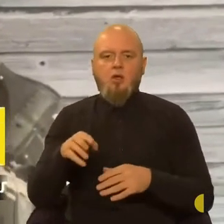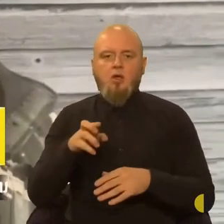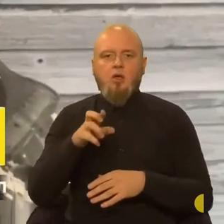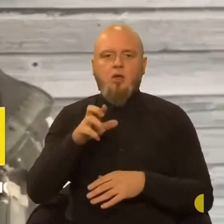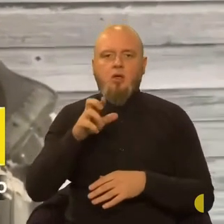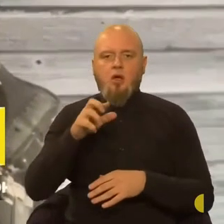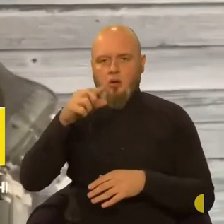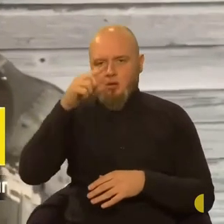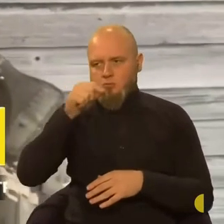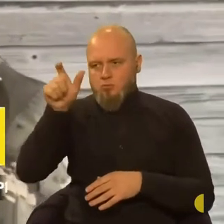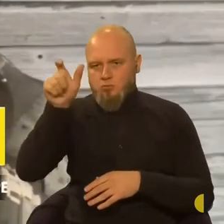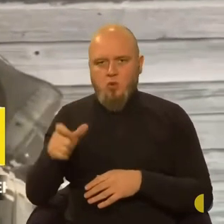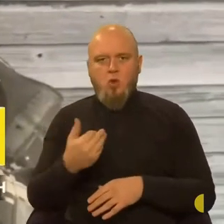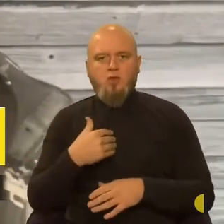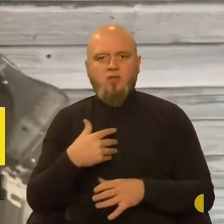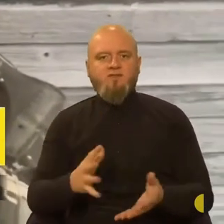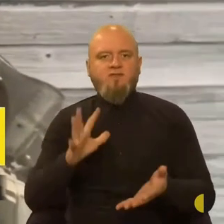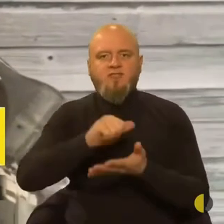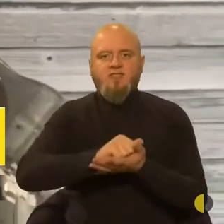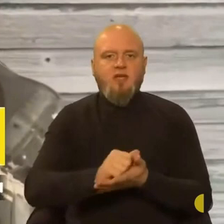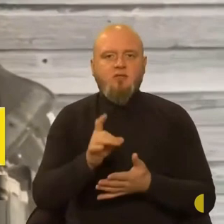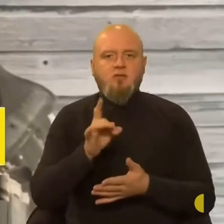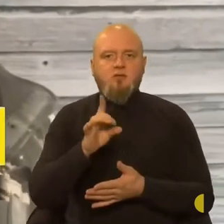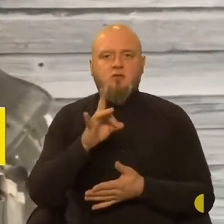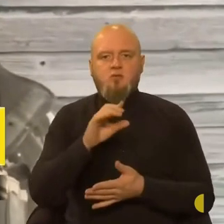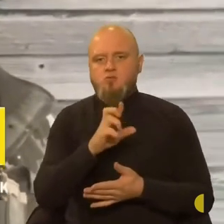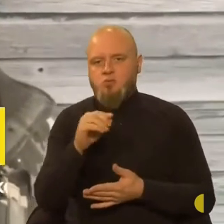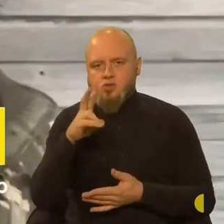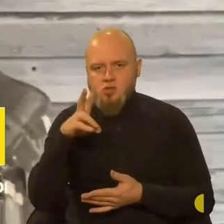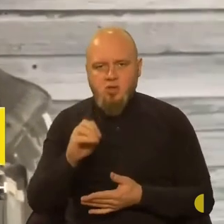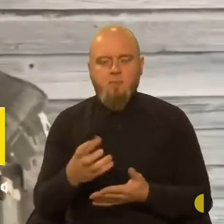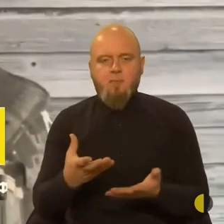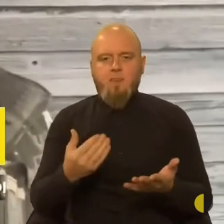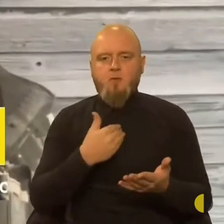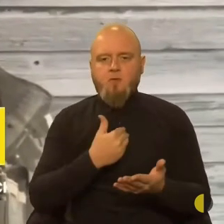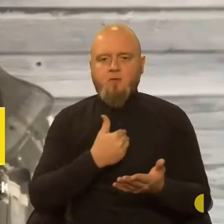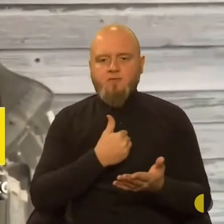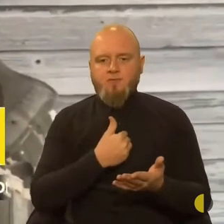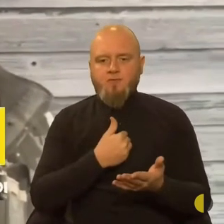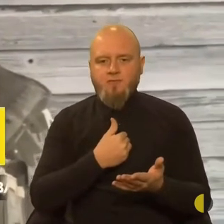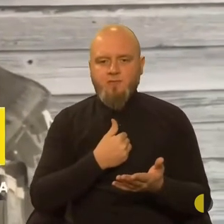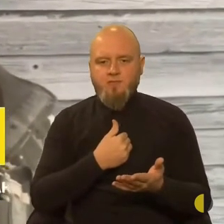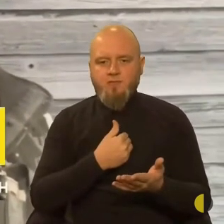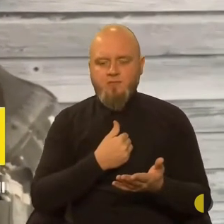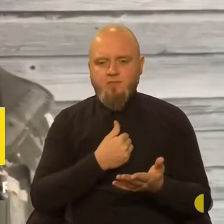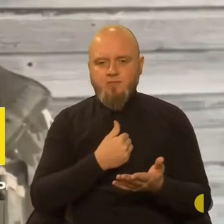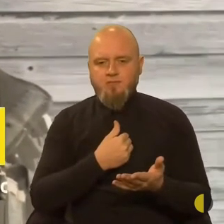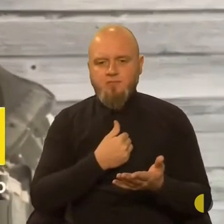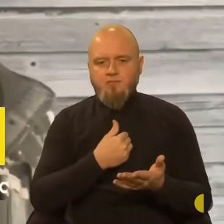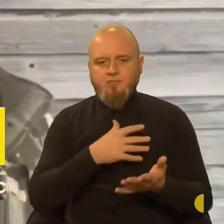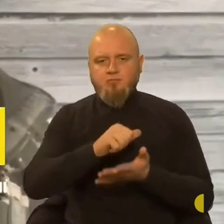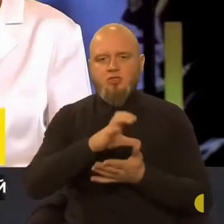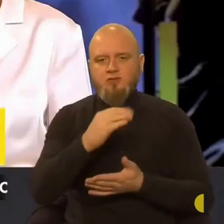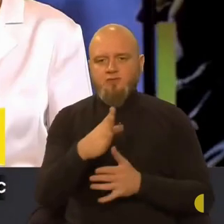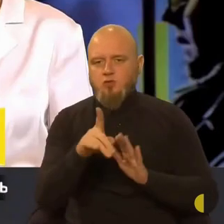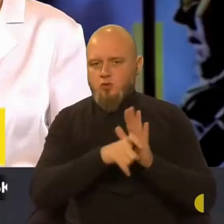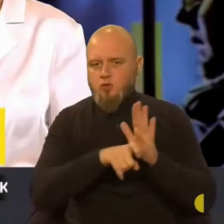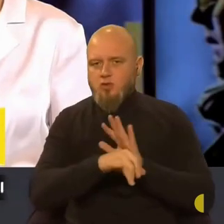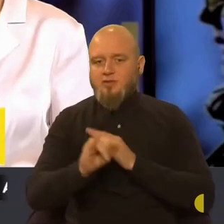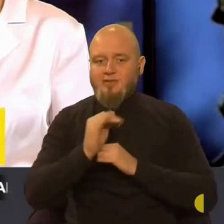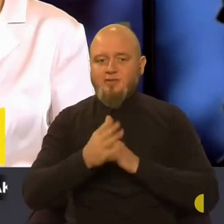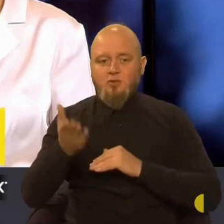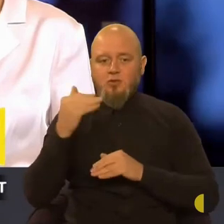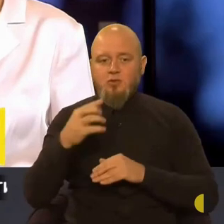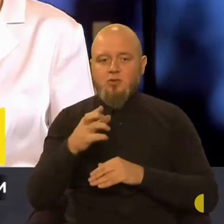бункерний дід хотів взяти Рубіжне, хотів ставити весни Сєвєродонецьк, і